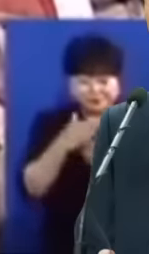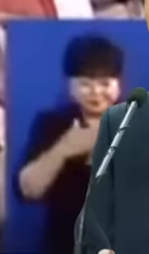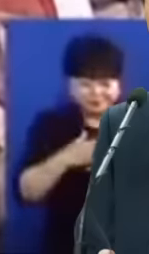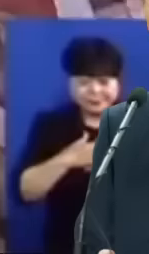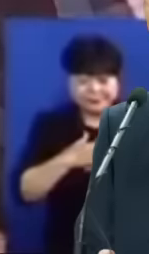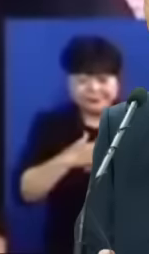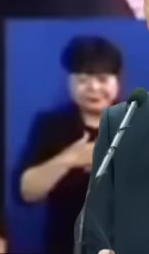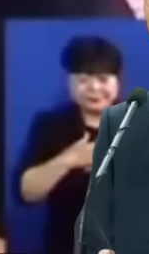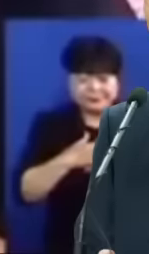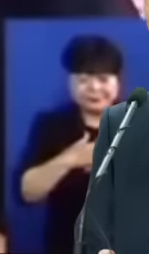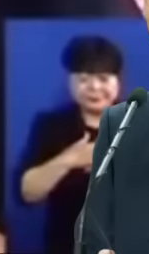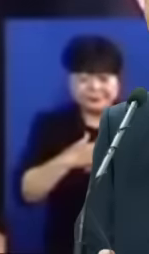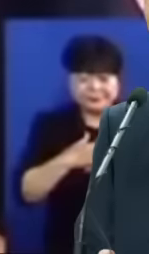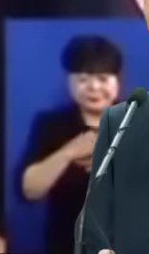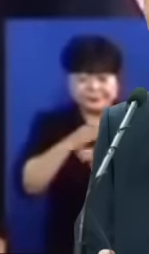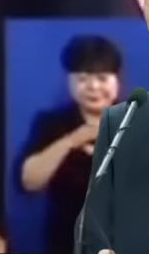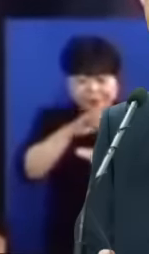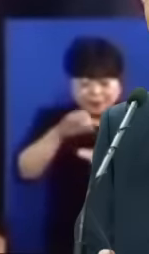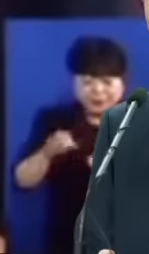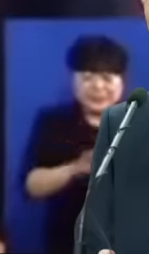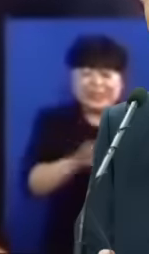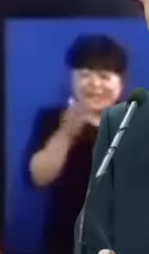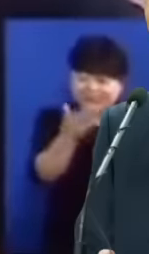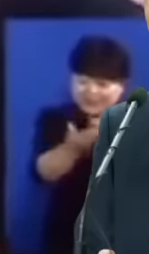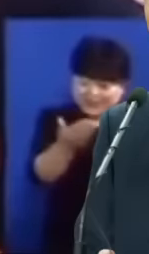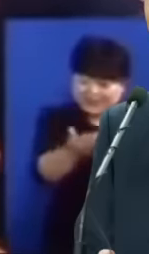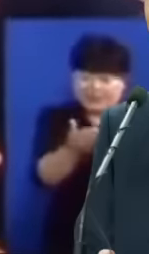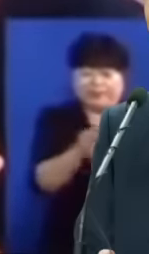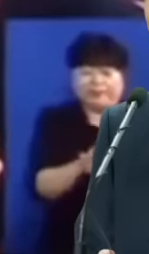나는 이웃을 사랑합니다.